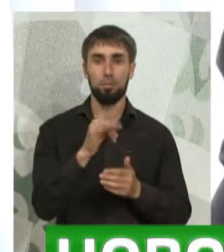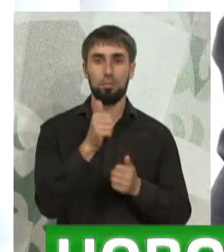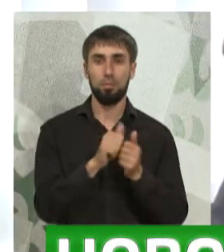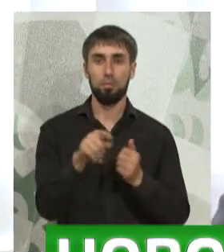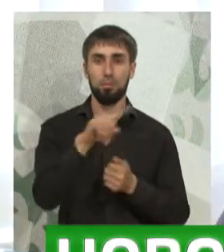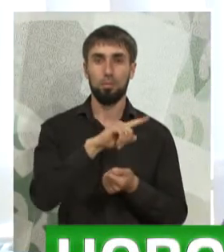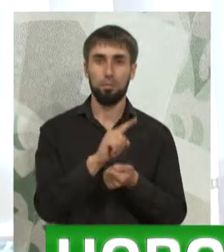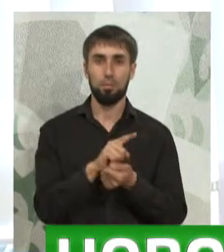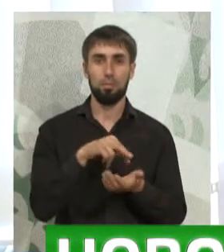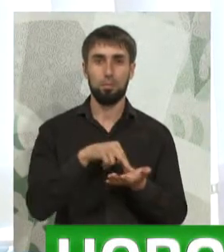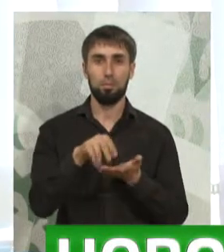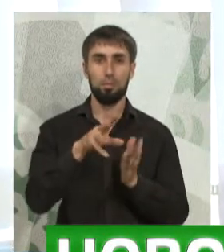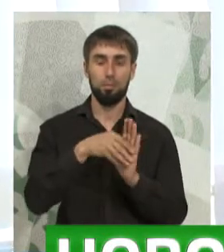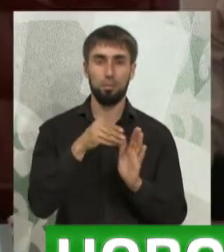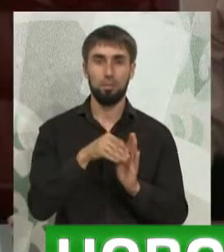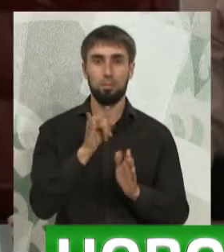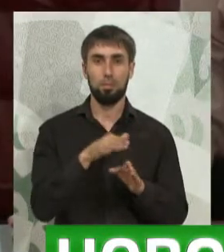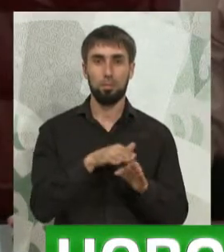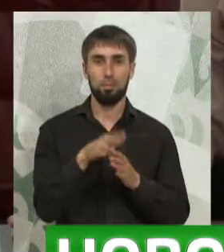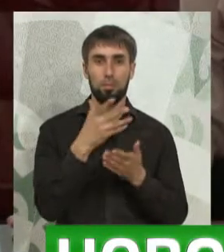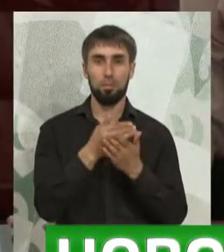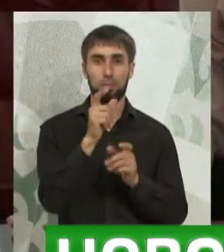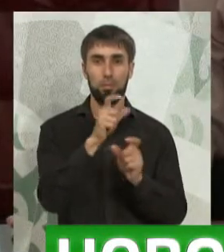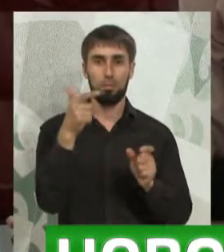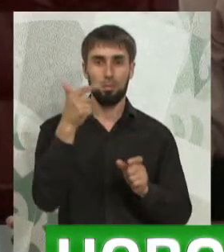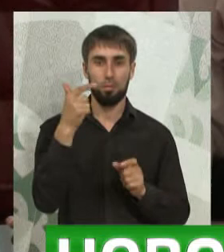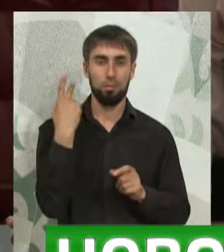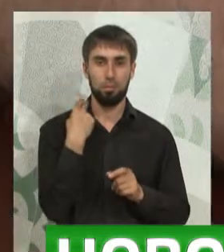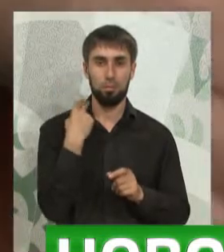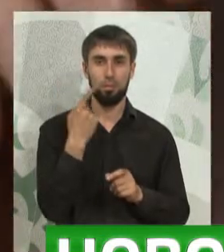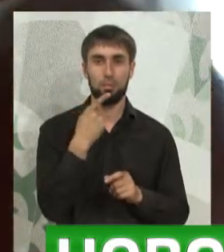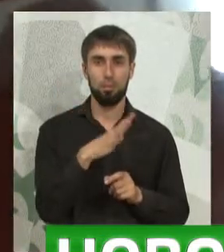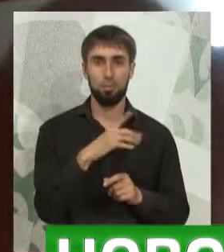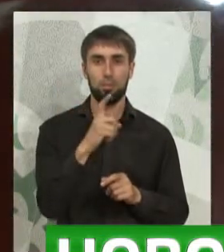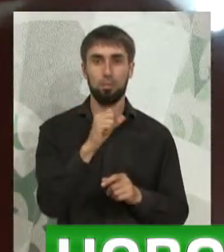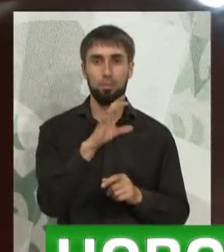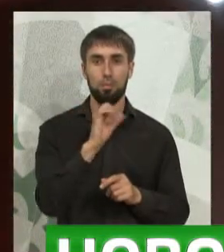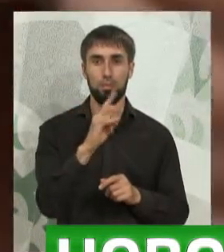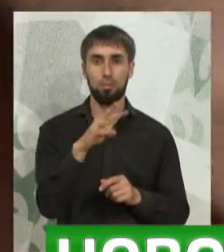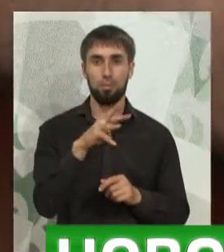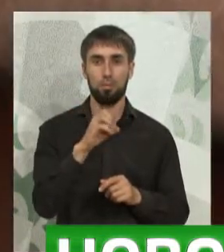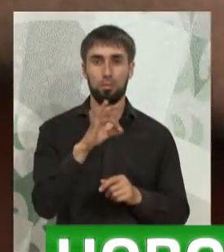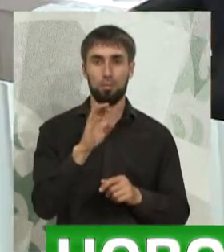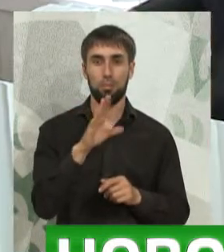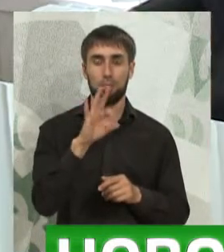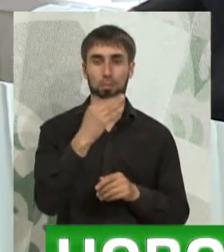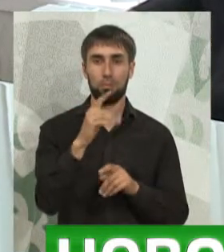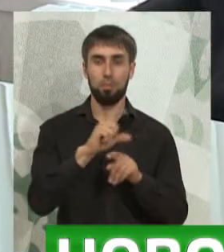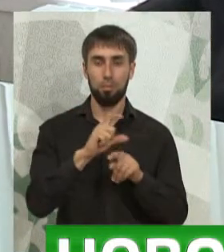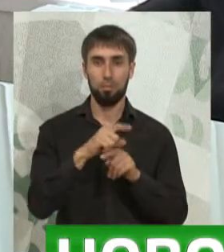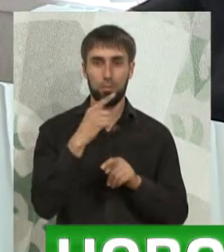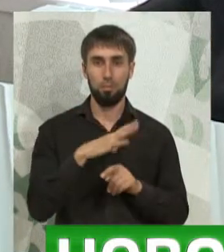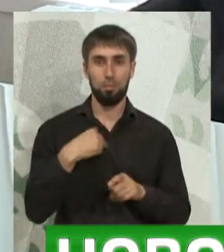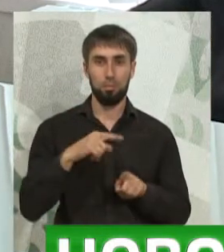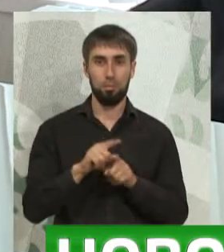на голосование и исполнить свой гражданский долг, отметил почетный гражданин Назрани Хасан Мистоев. По его словам, мы являемся частью